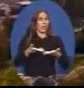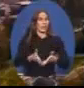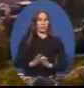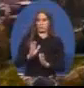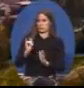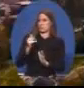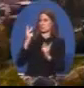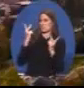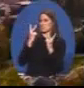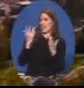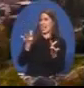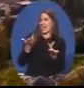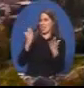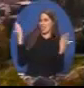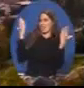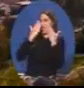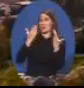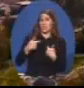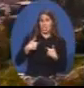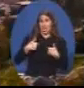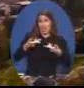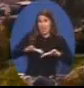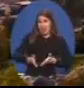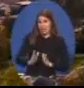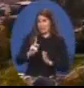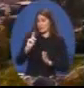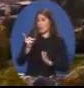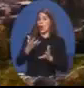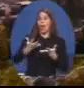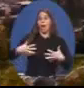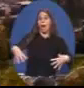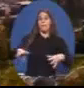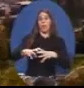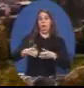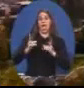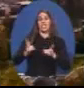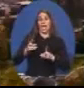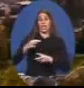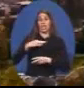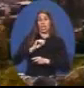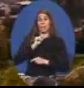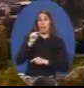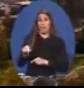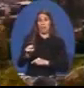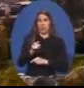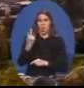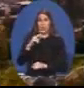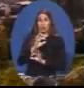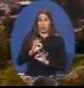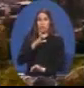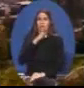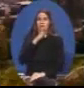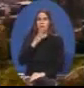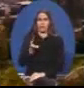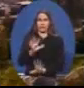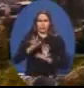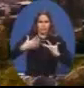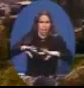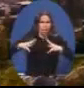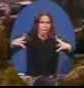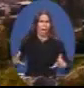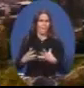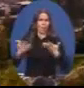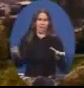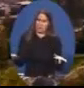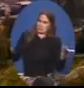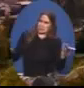מה, כשאני ילדתי וכל החמולה העיראקית שלי הגיעה, לא הייתה שום בעיה. אני לא רואה בזה שום סיבה